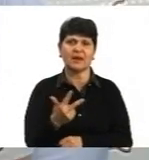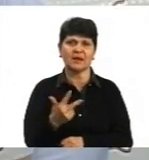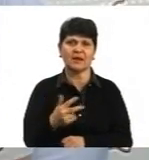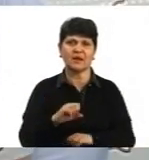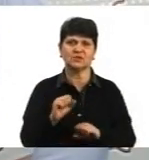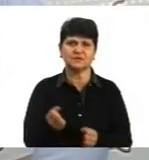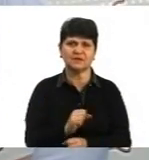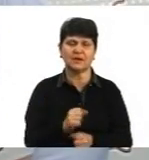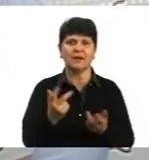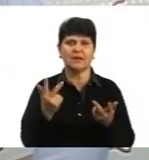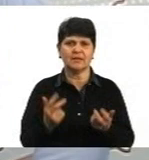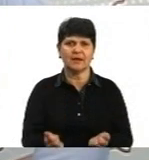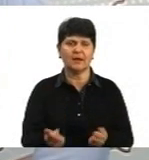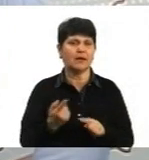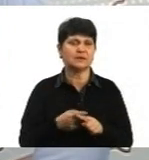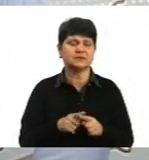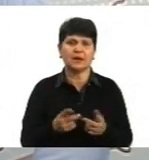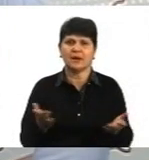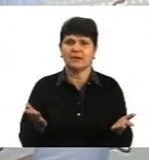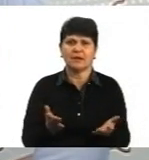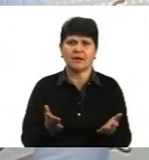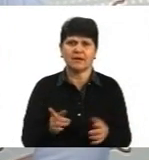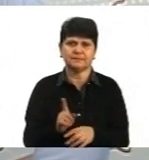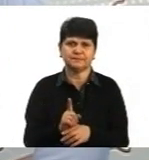зазначив, це в цифровому вимірі, можете озвучити?